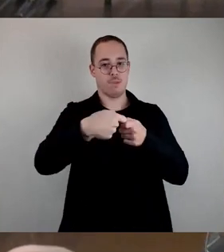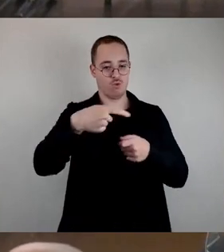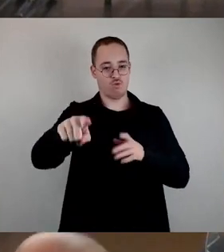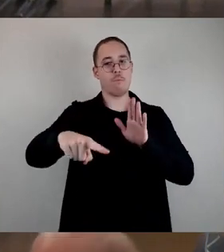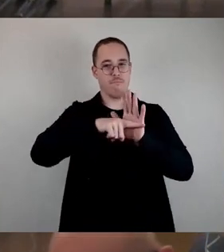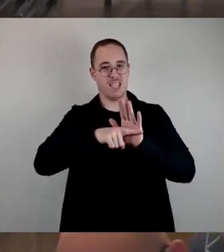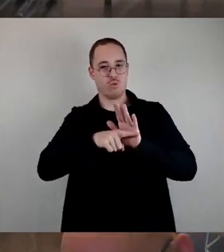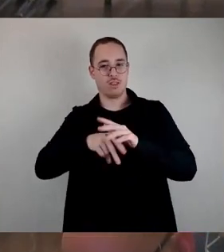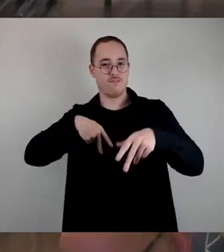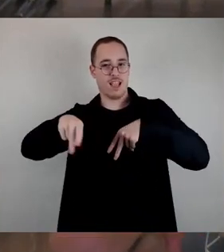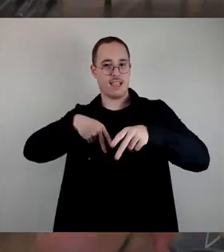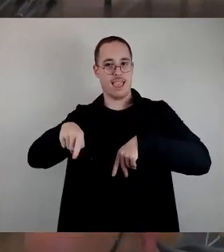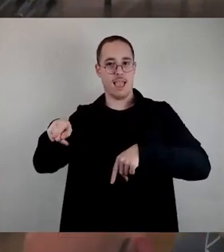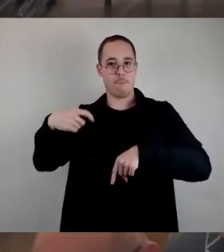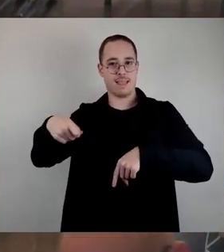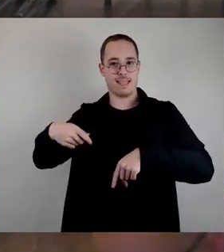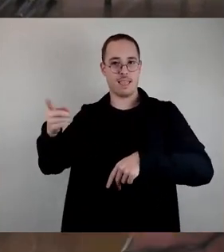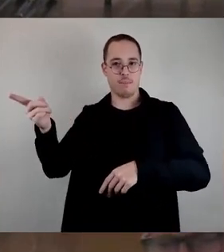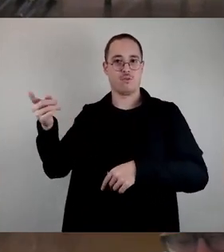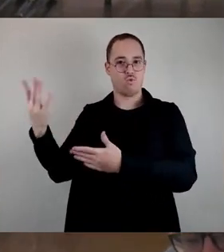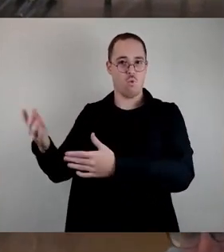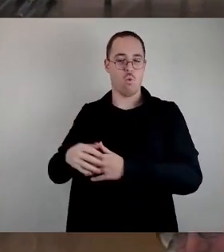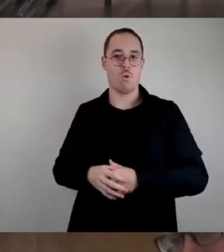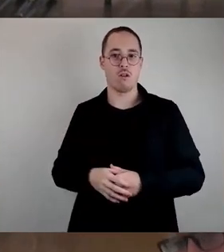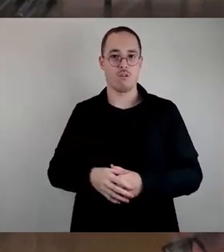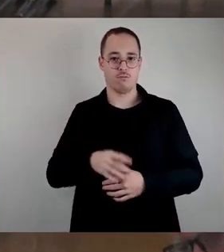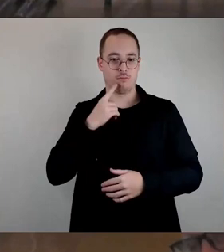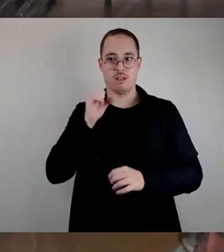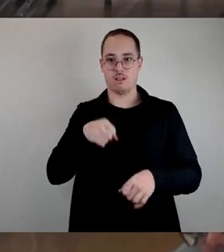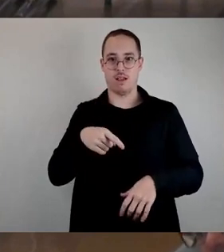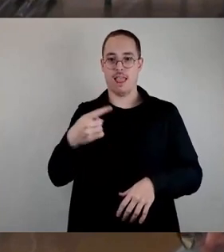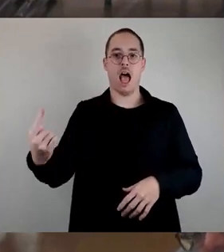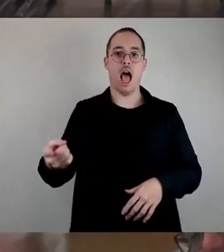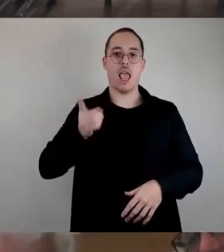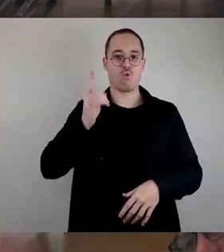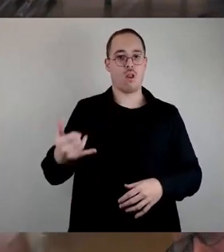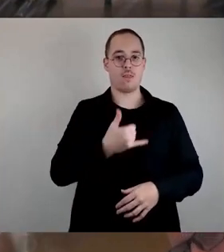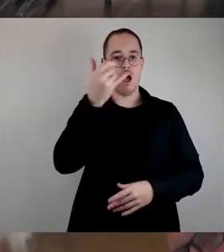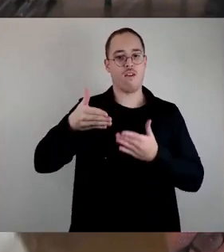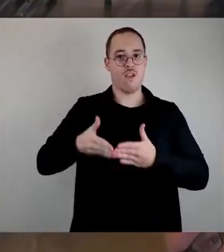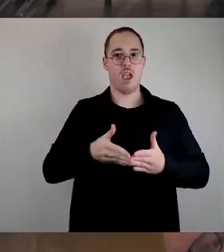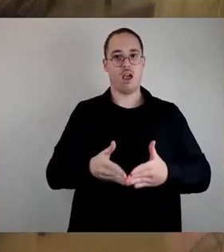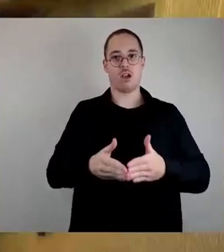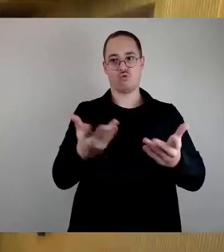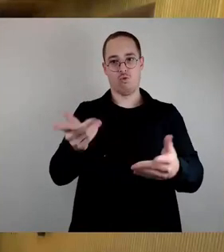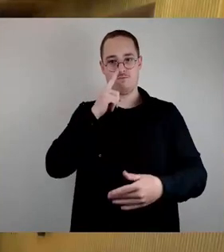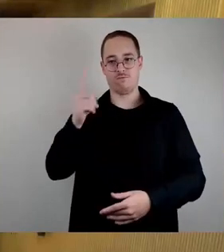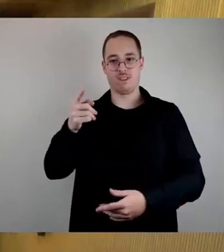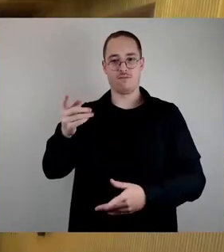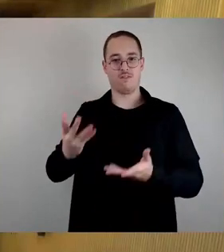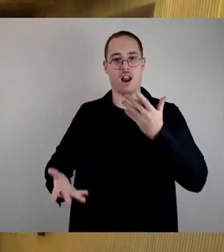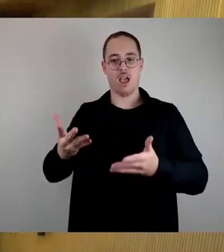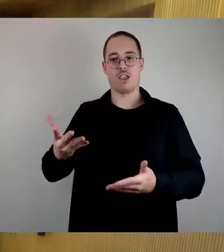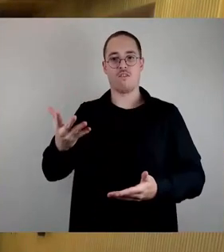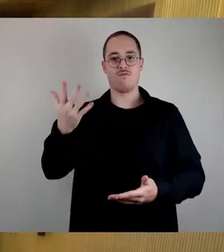Also für das Geld kann man 100 Jahre Fähre fahren. Vielen Dank. Gut, weitere Wortmeldungen sehe ich